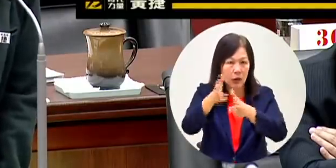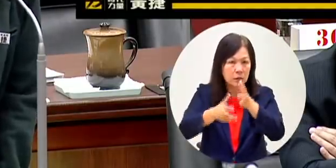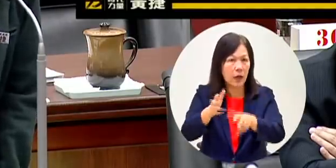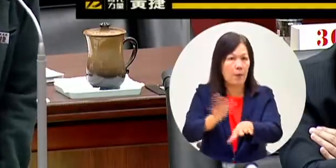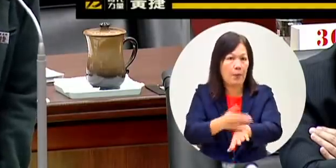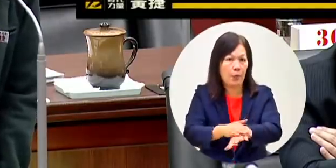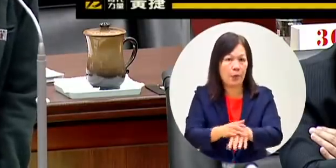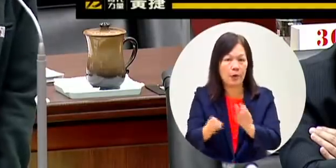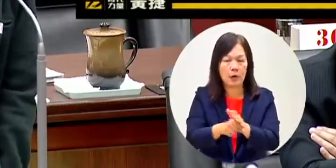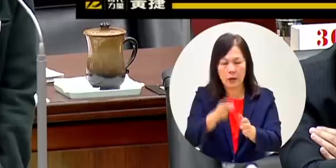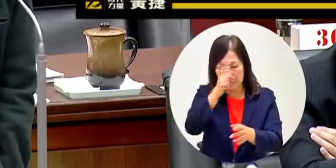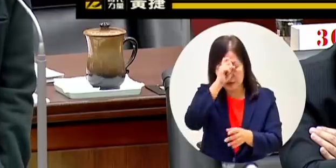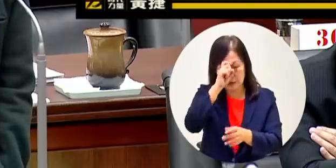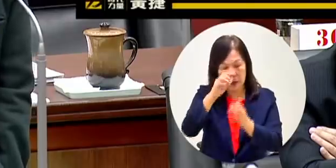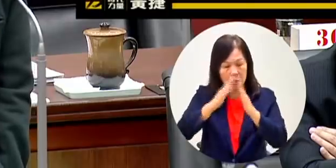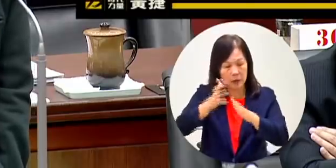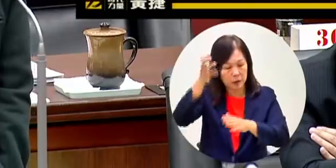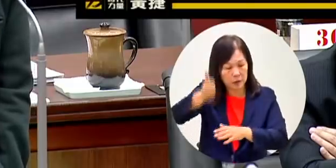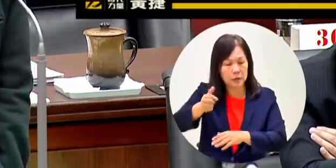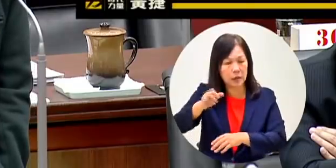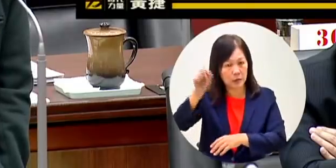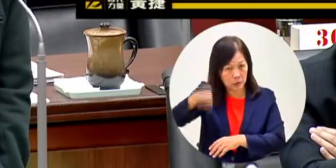都是居民的心声。